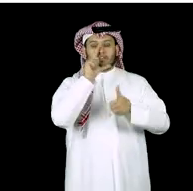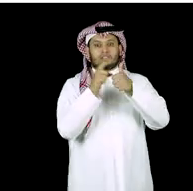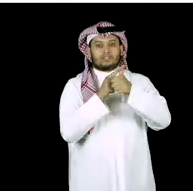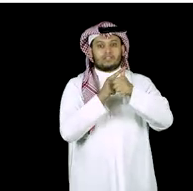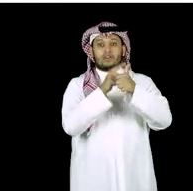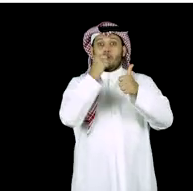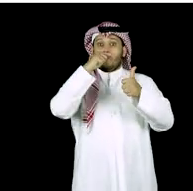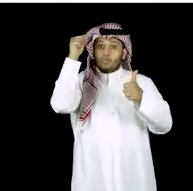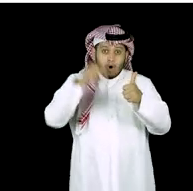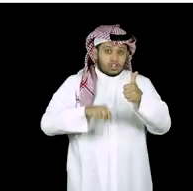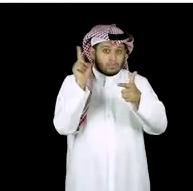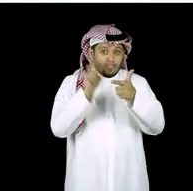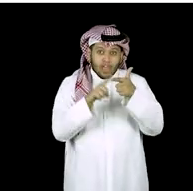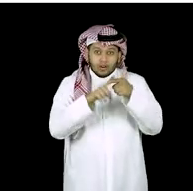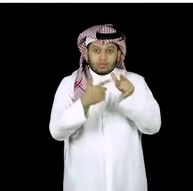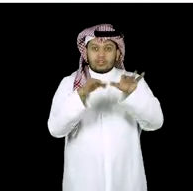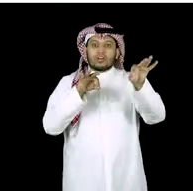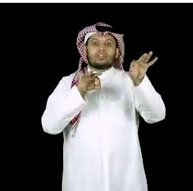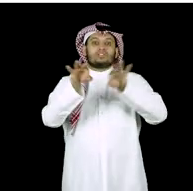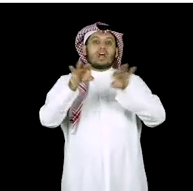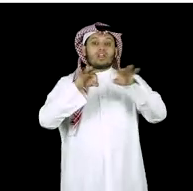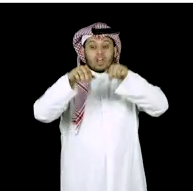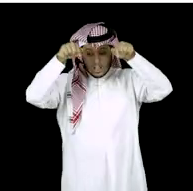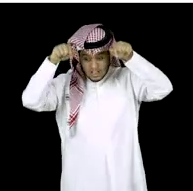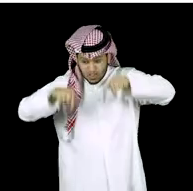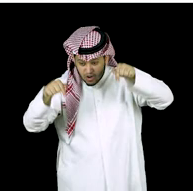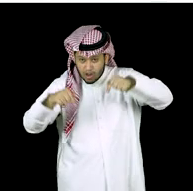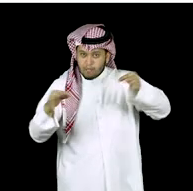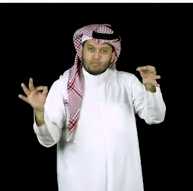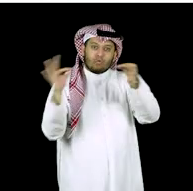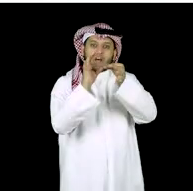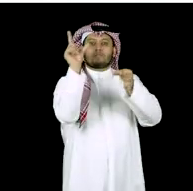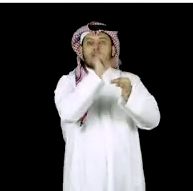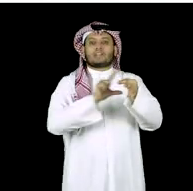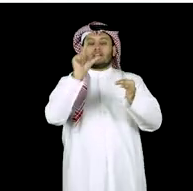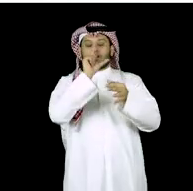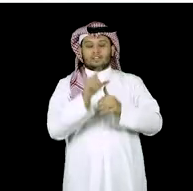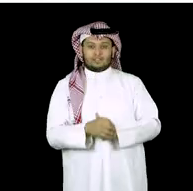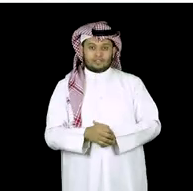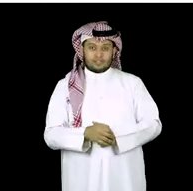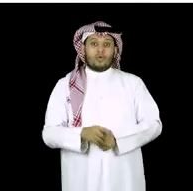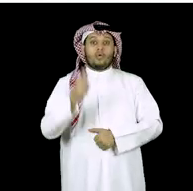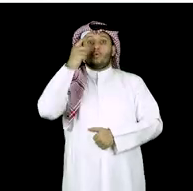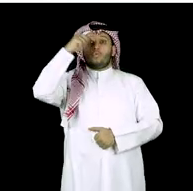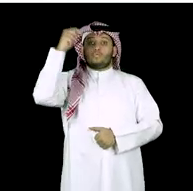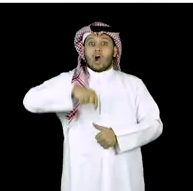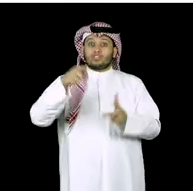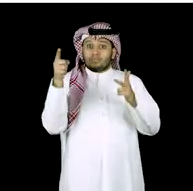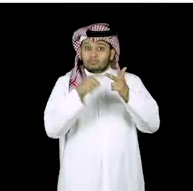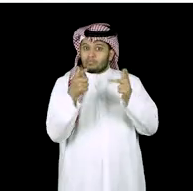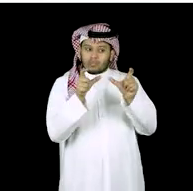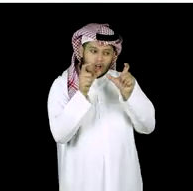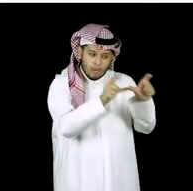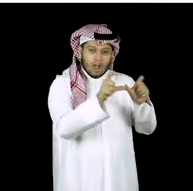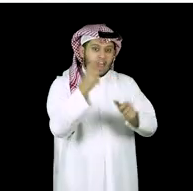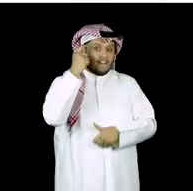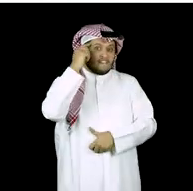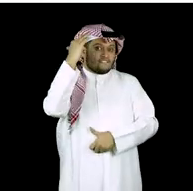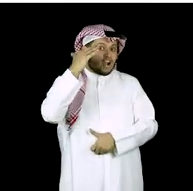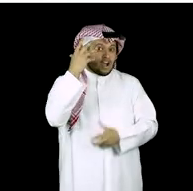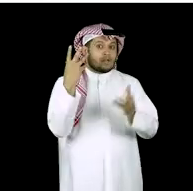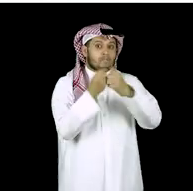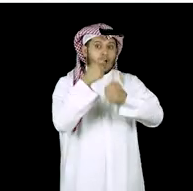الواجب الثاني سياسة الدنيا بالدين. الواجب الثالث الأمن الفكري